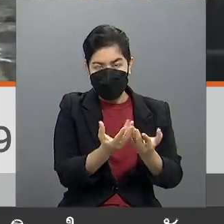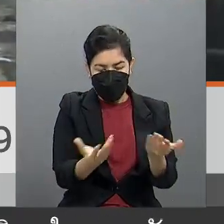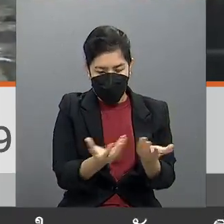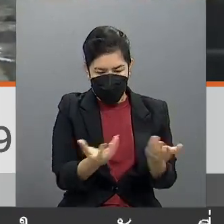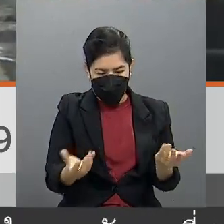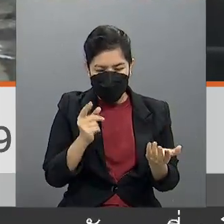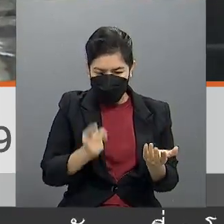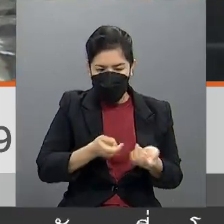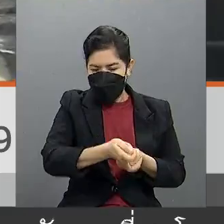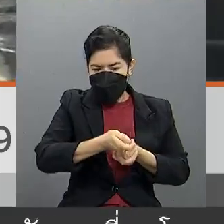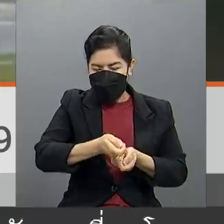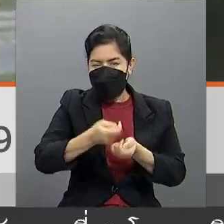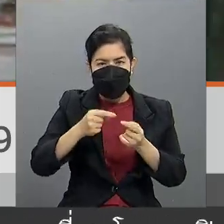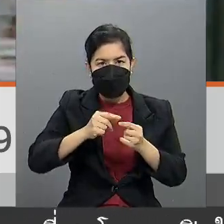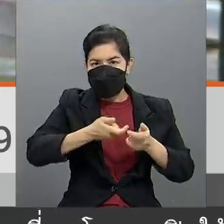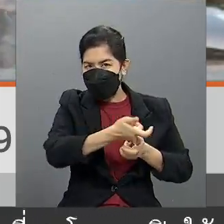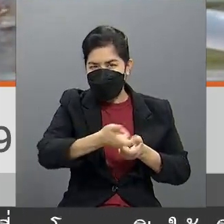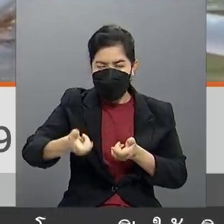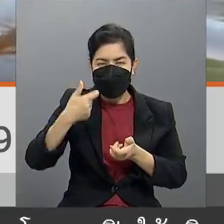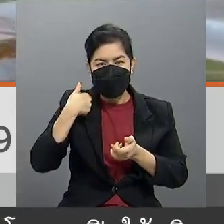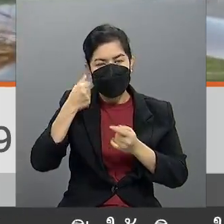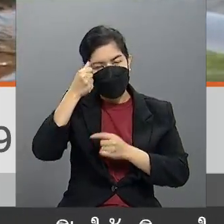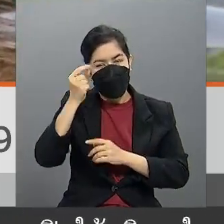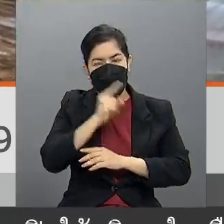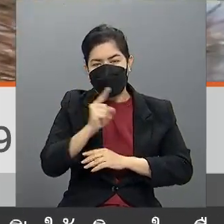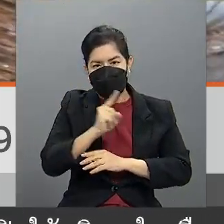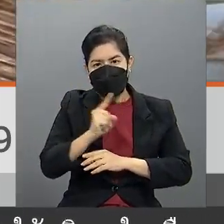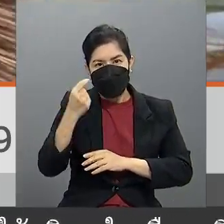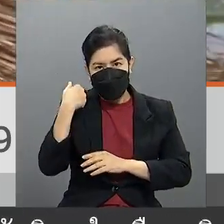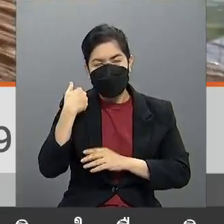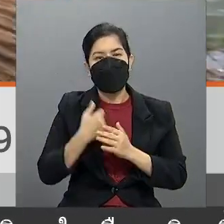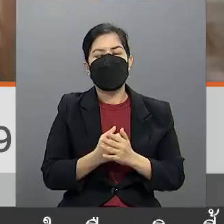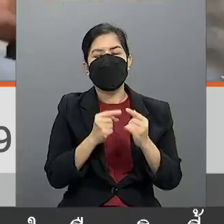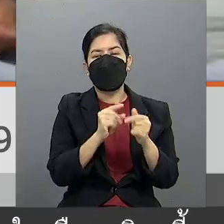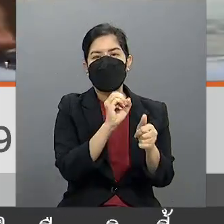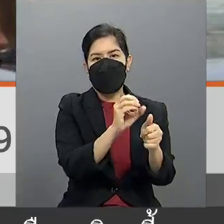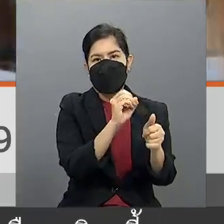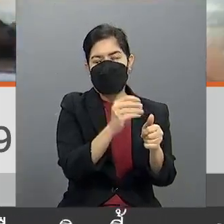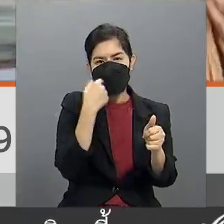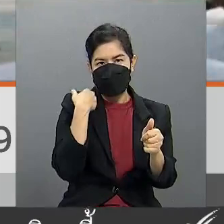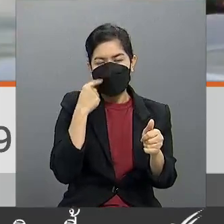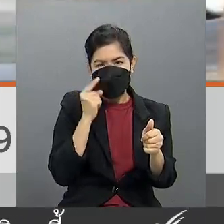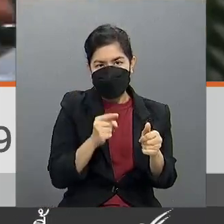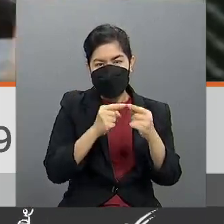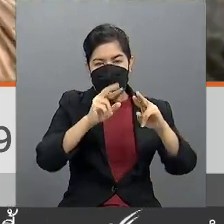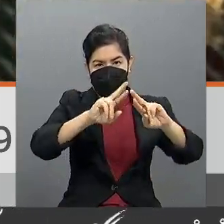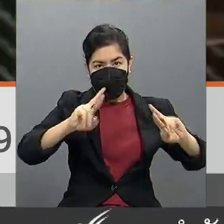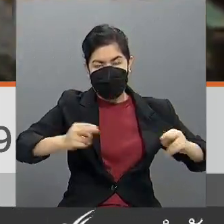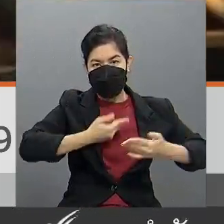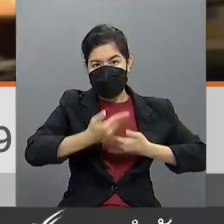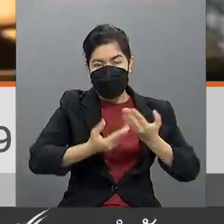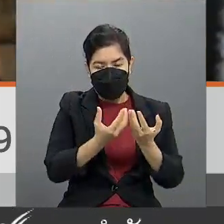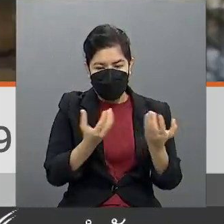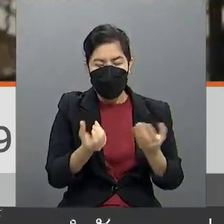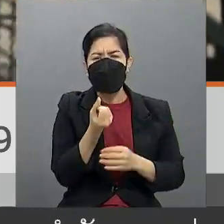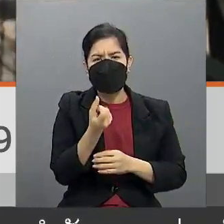1. ล้างแผงจำหน่ายอาหารสดอาหารทะเลและแผงเนื้อสัตว์ชำแหละทุกวันด้วยน้ำยาทำความสะอาดหรือน้ำผสม